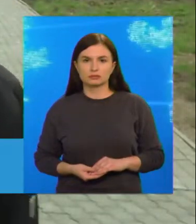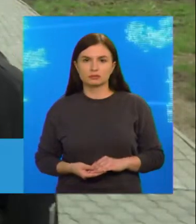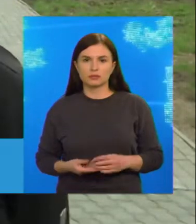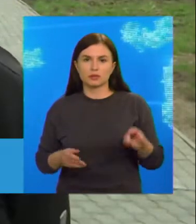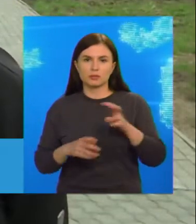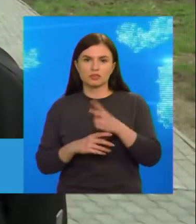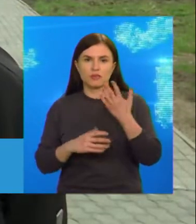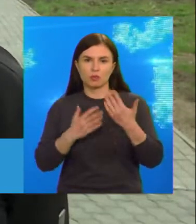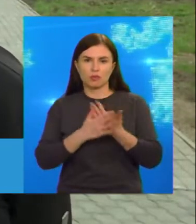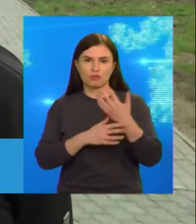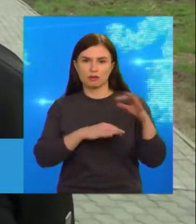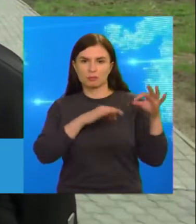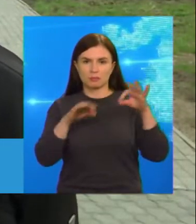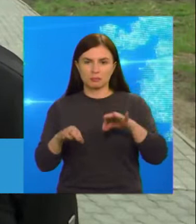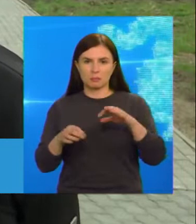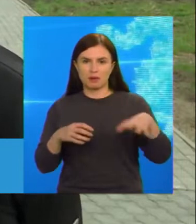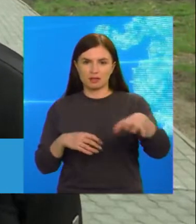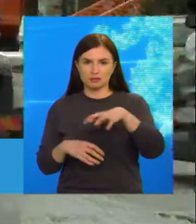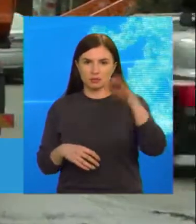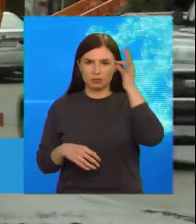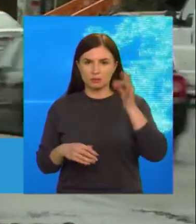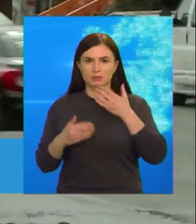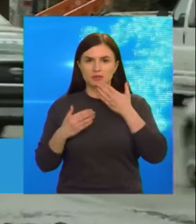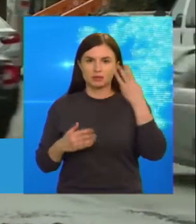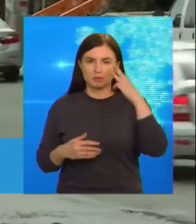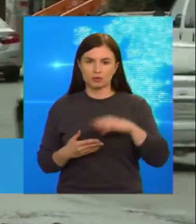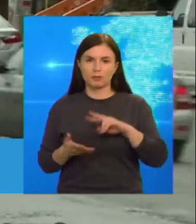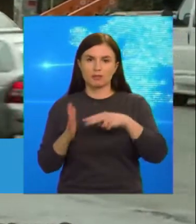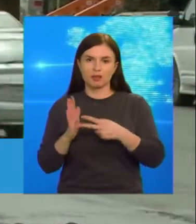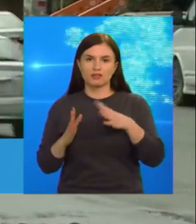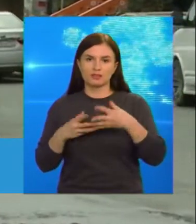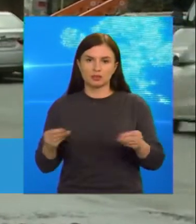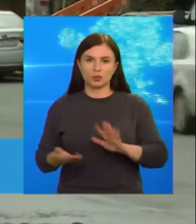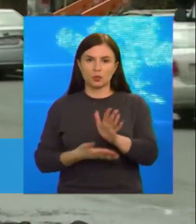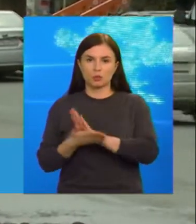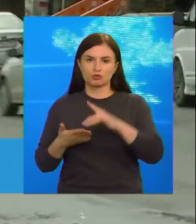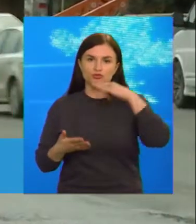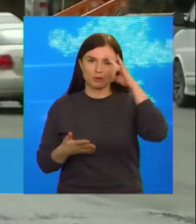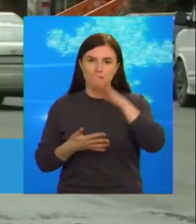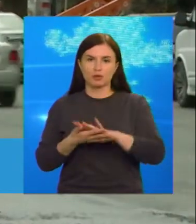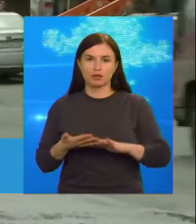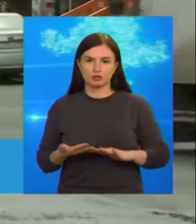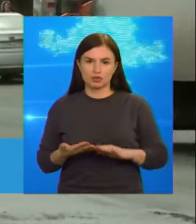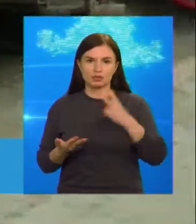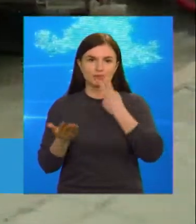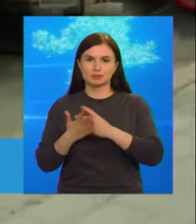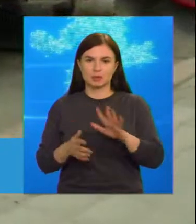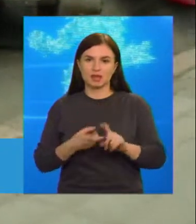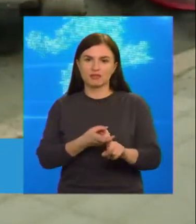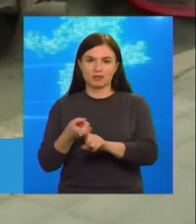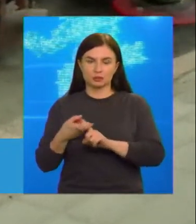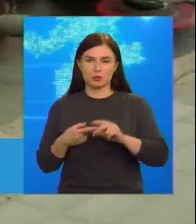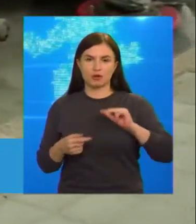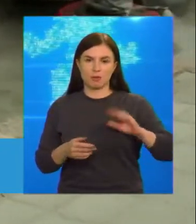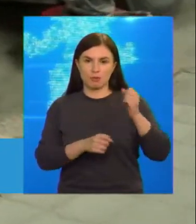Пришли два новых пылесоса немецких, последней модели. Плановая весенняя уборка Челябинска продолжается. Несмотря на инфекцию,